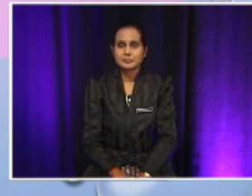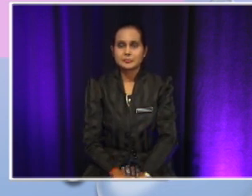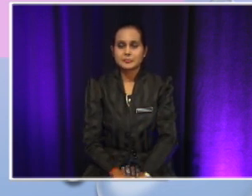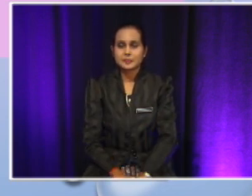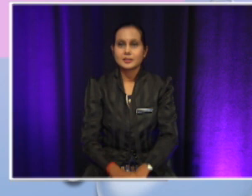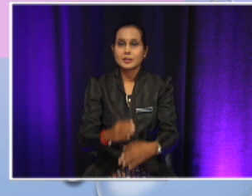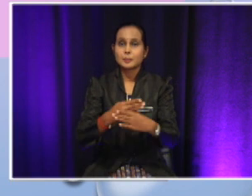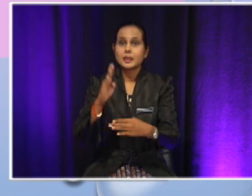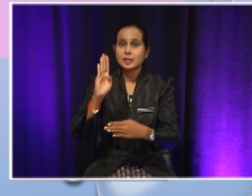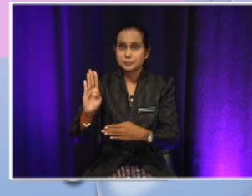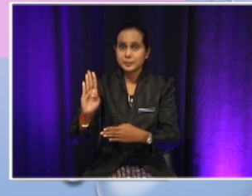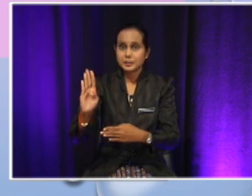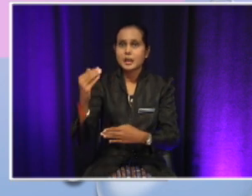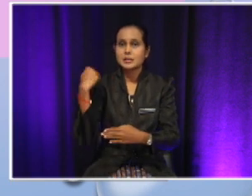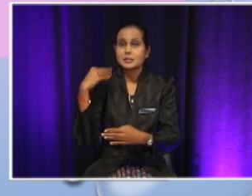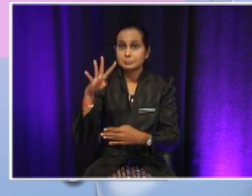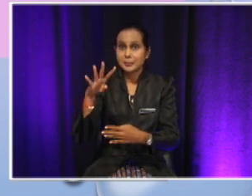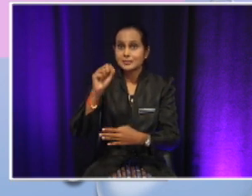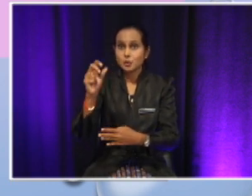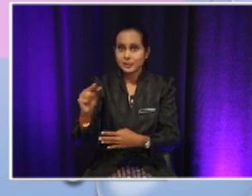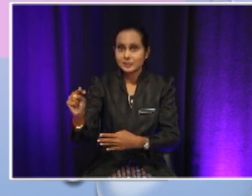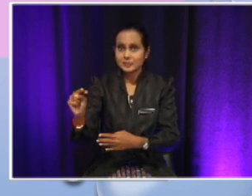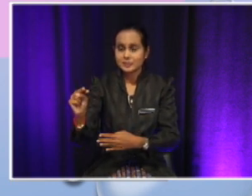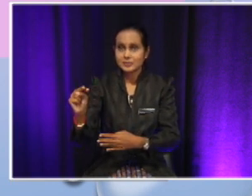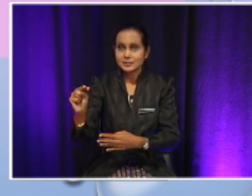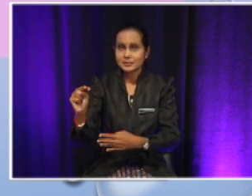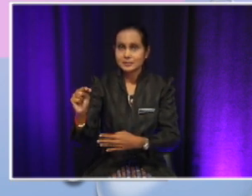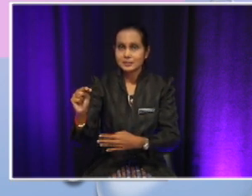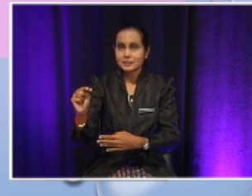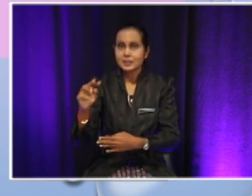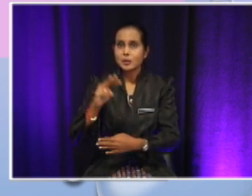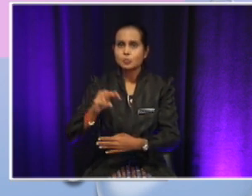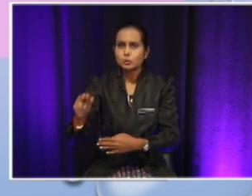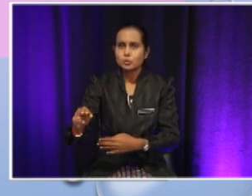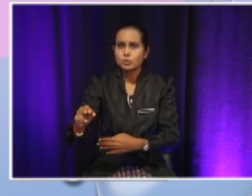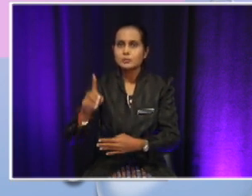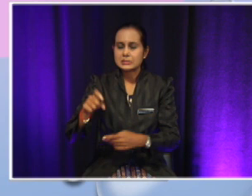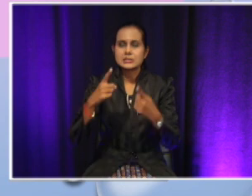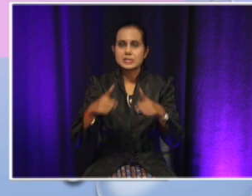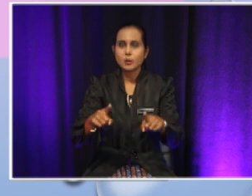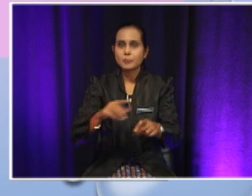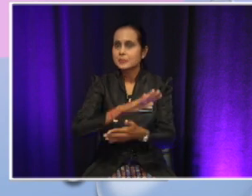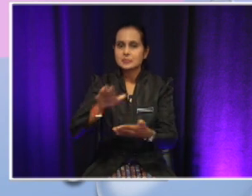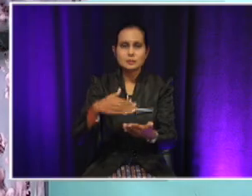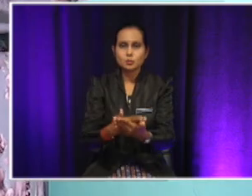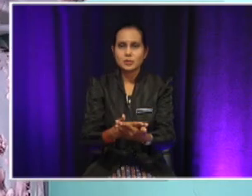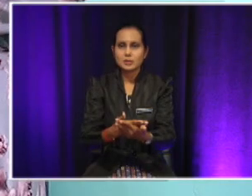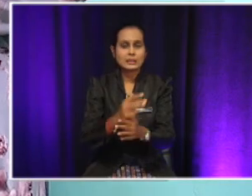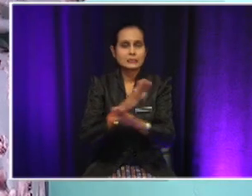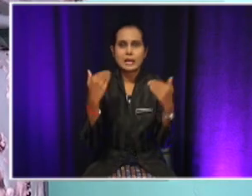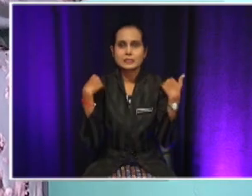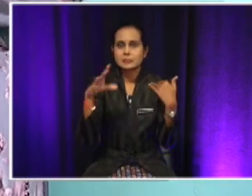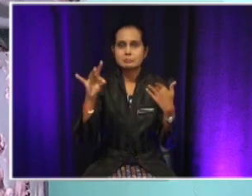B ni dia ada 4 soalan. 4 soalan yang mana murid-murid kena jawab semua. Tidak ada